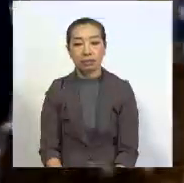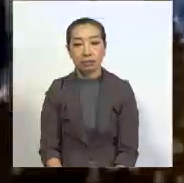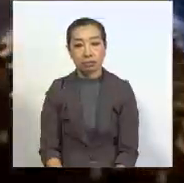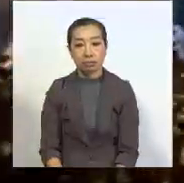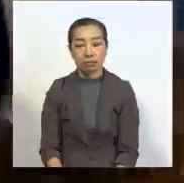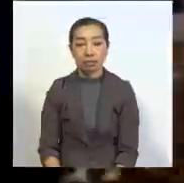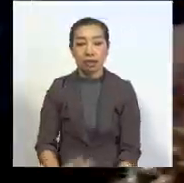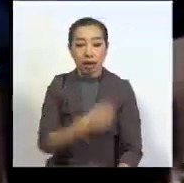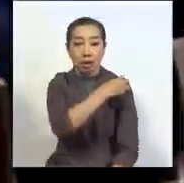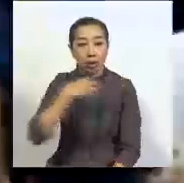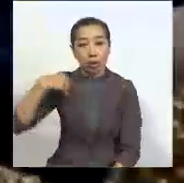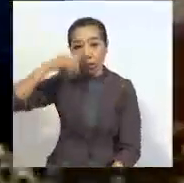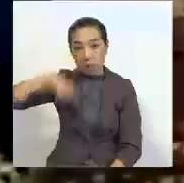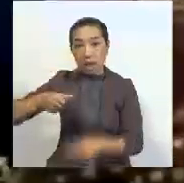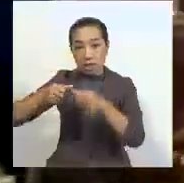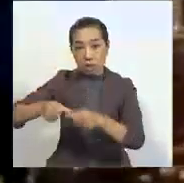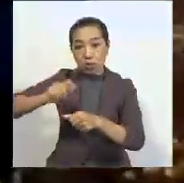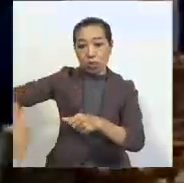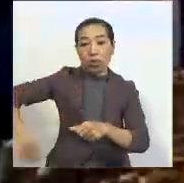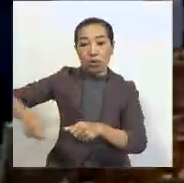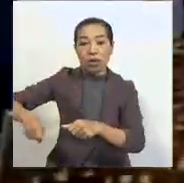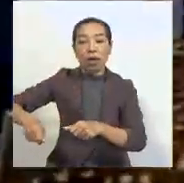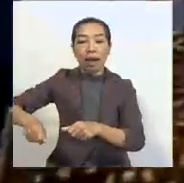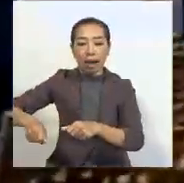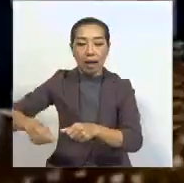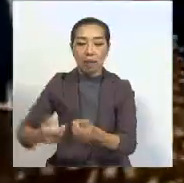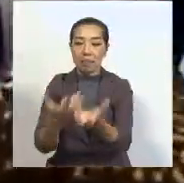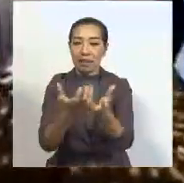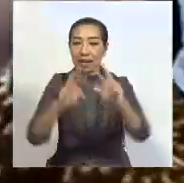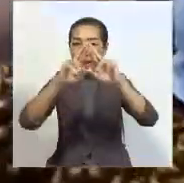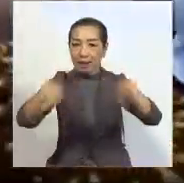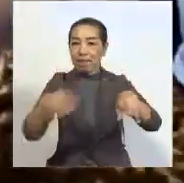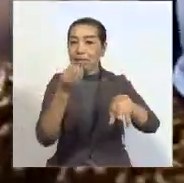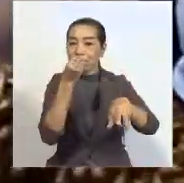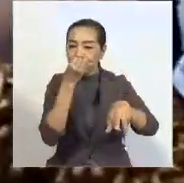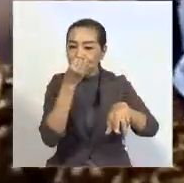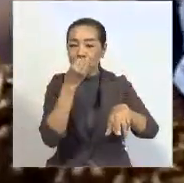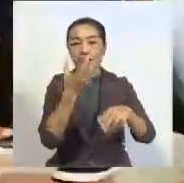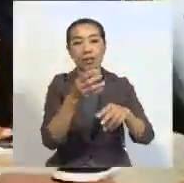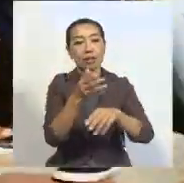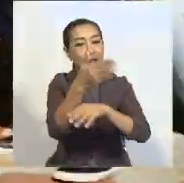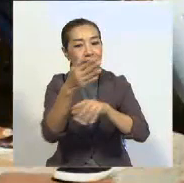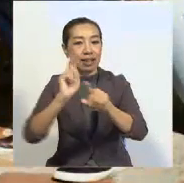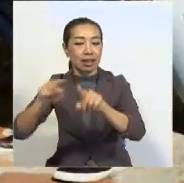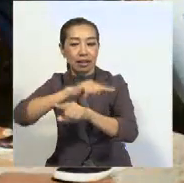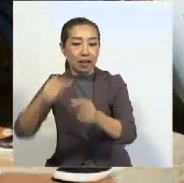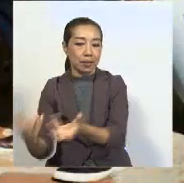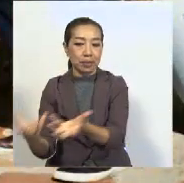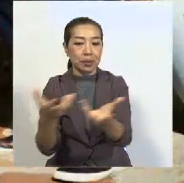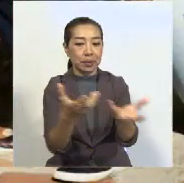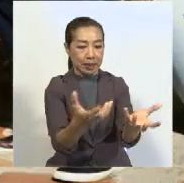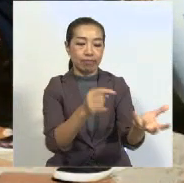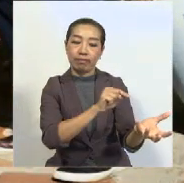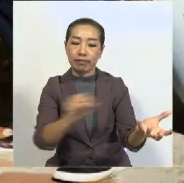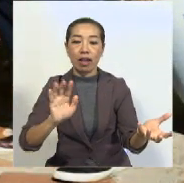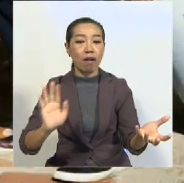สุดอัครราชทูตไทยณกรุงพนมเปญเป็นผู้นำเสนอบูธอาหารและเครื่องดื่มนานาชาติของสถานเอกอัครราชทูต